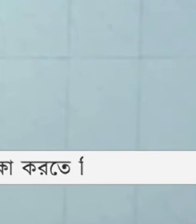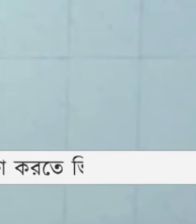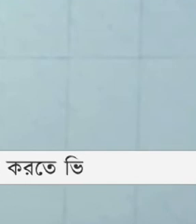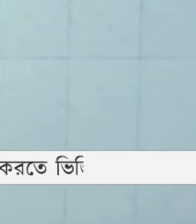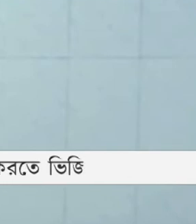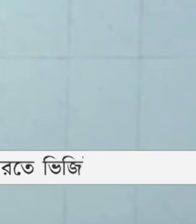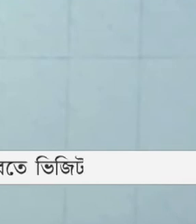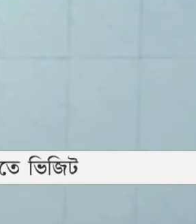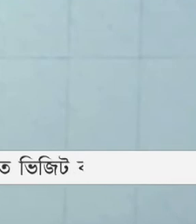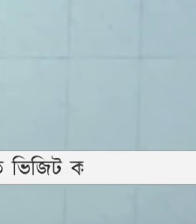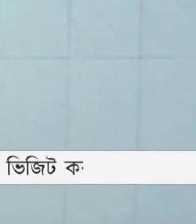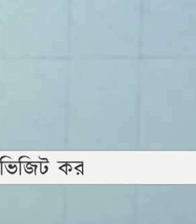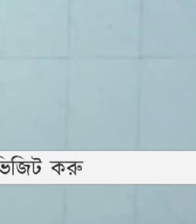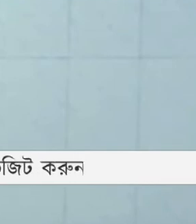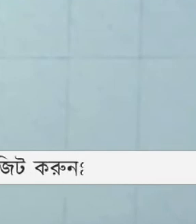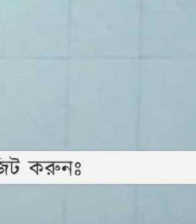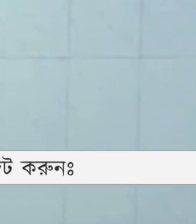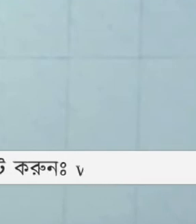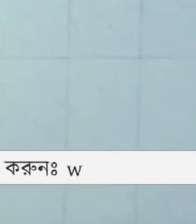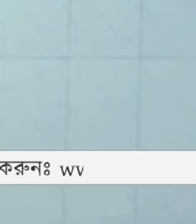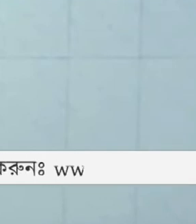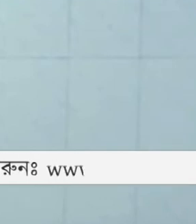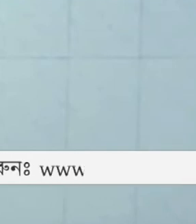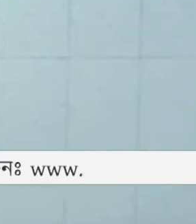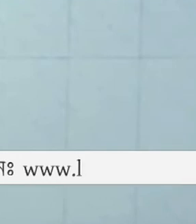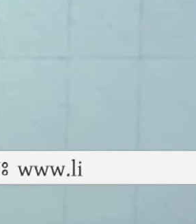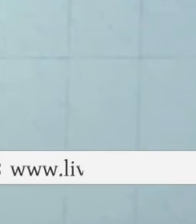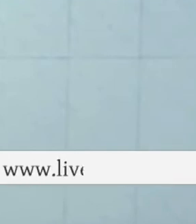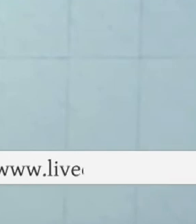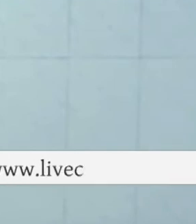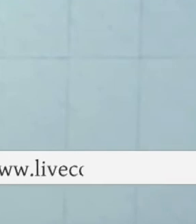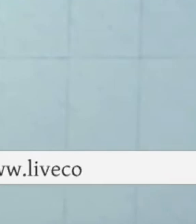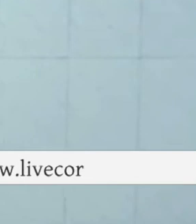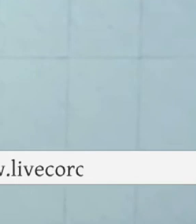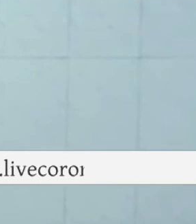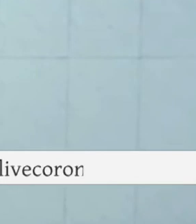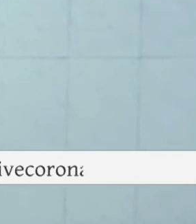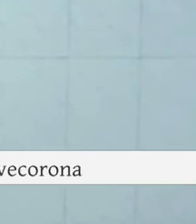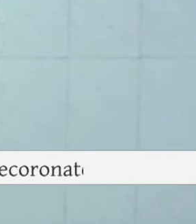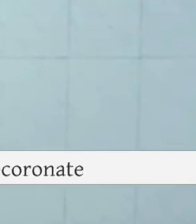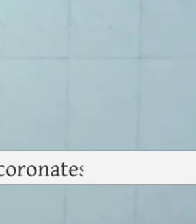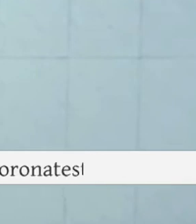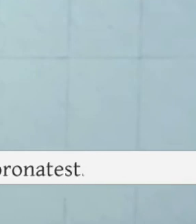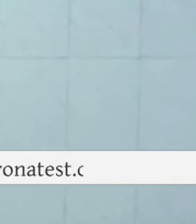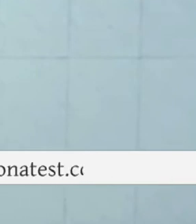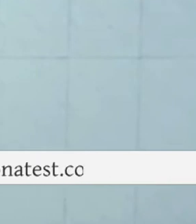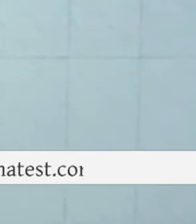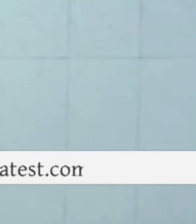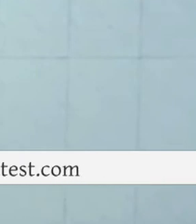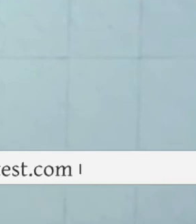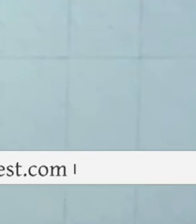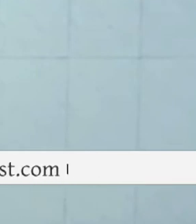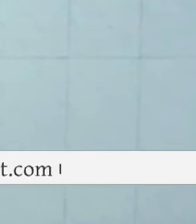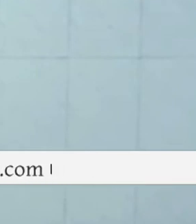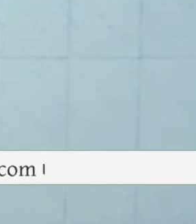করবেন না, সবার প্রতি মানবিক হন। তিনি একজন মাত্র অসুস্থ ব্যক্তি, অন্য যে কোনো অসুখের মতো এটাও একটা অসুখ যেটা হয়তো সময়ের